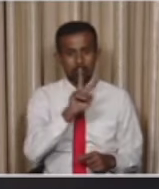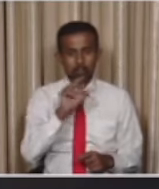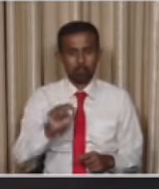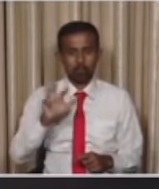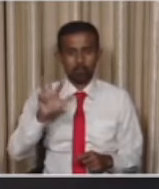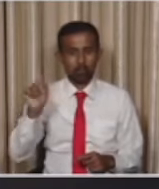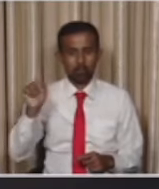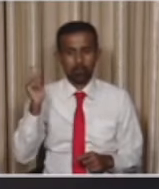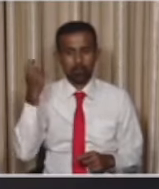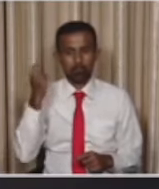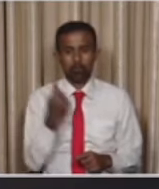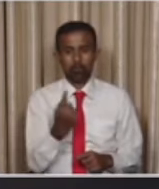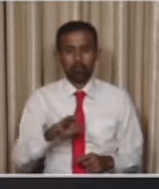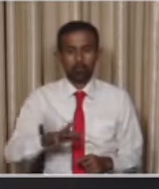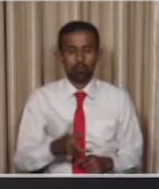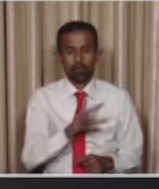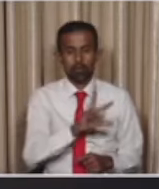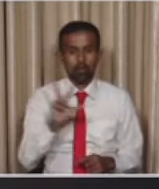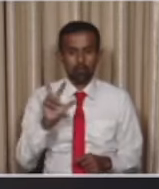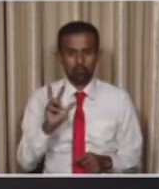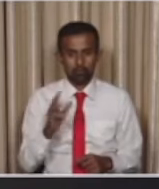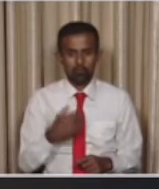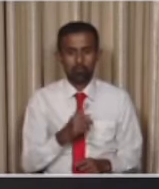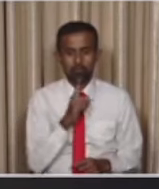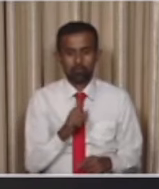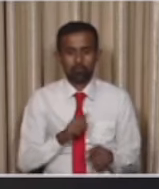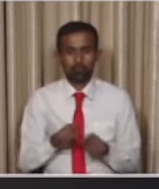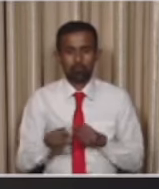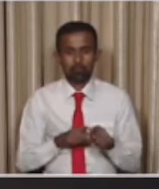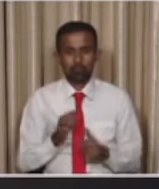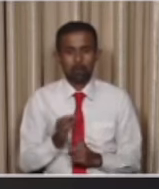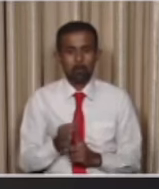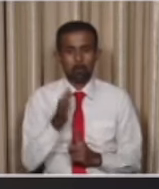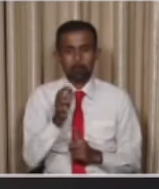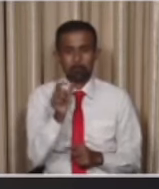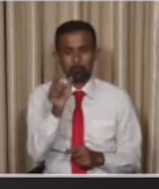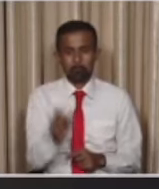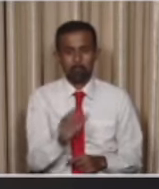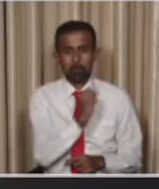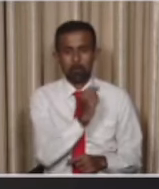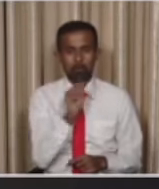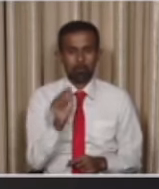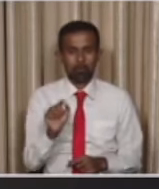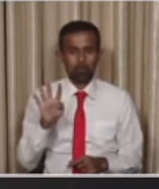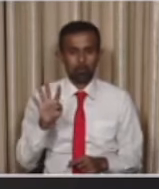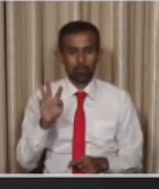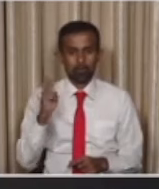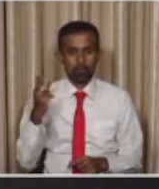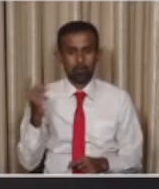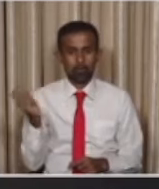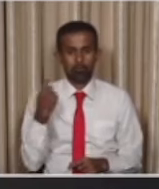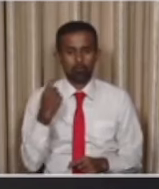52.91% අරගත්තා. 1988 මම පැවසු පරිදි රණසිංහ ප්‍රේමදාස මැතිතුමා 50.43% ලබා